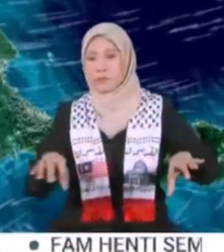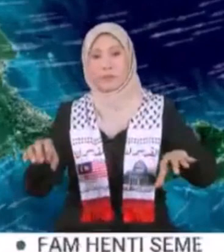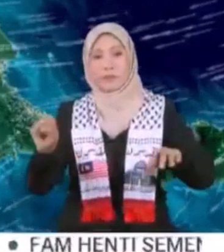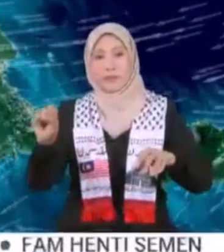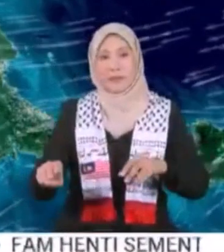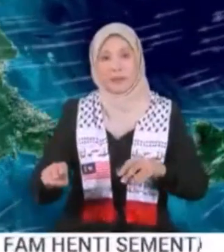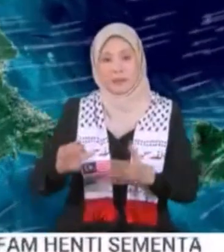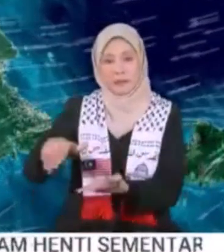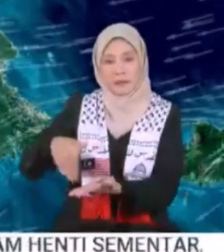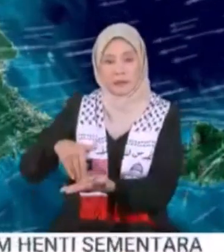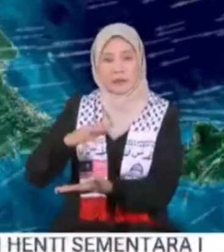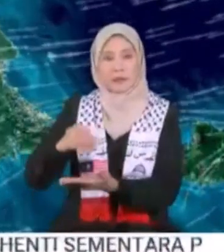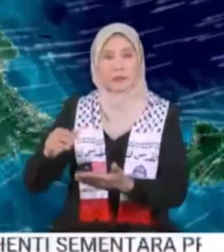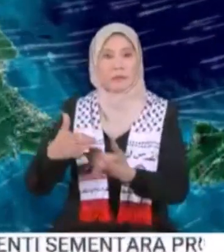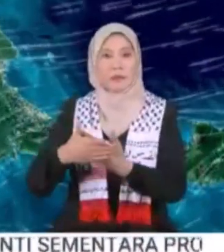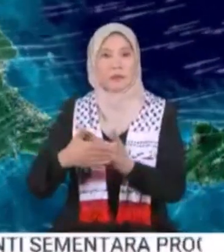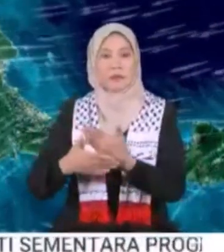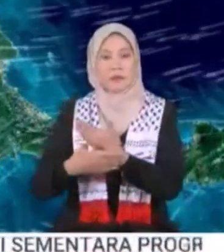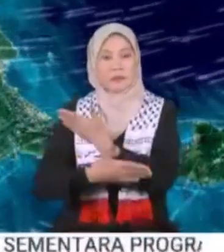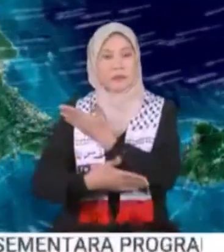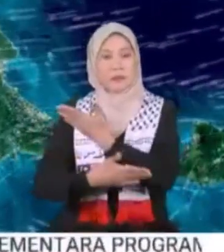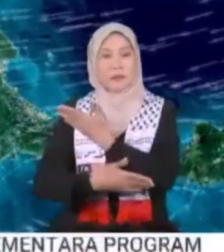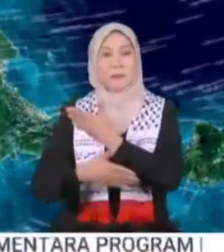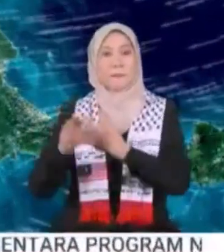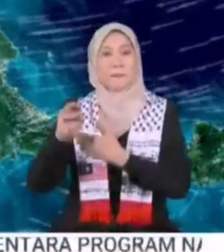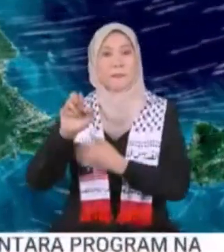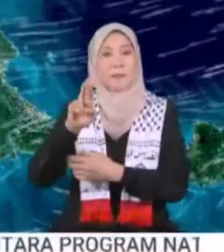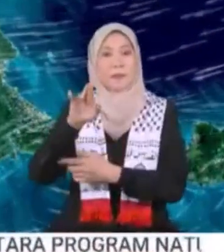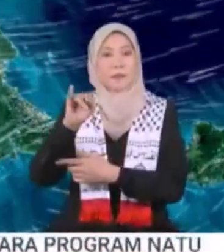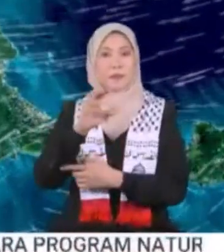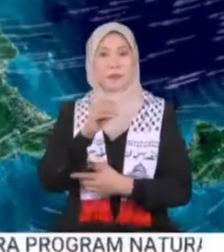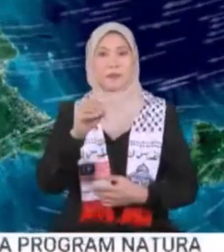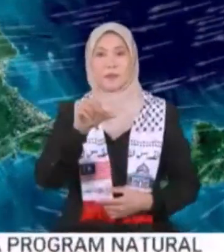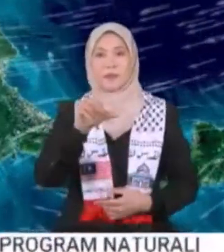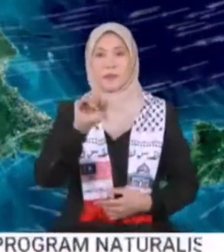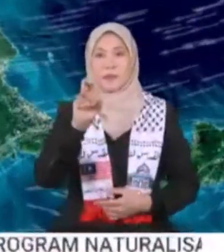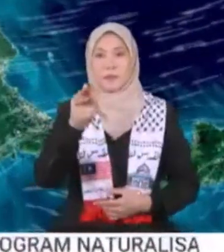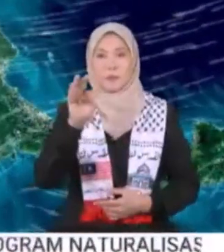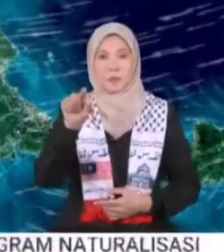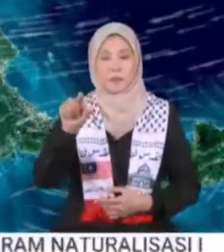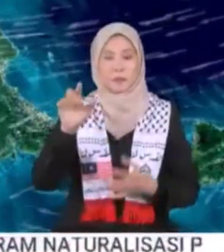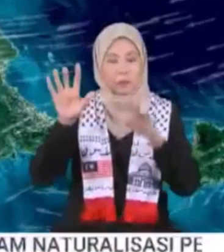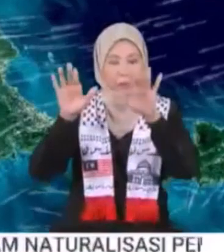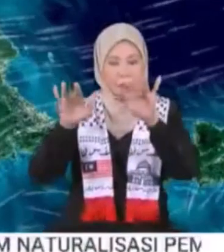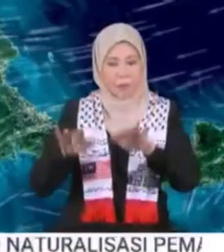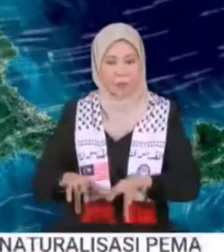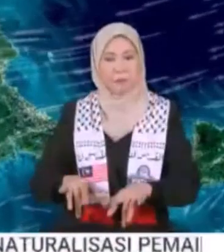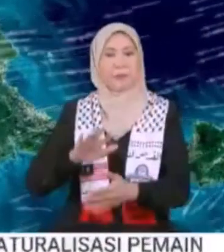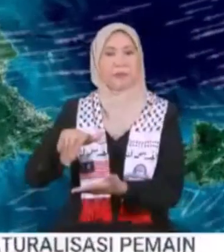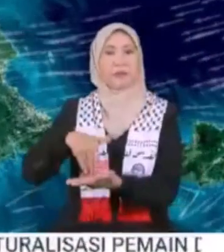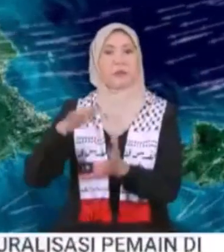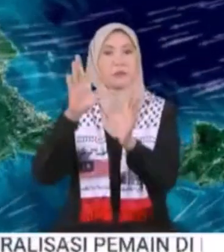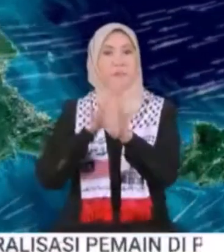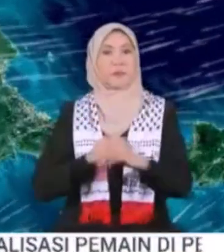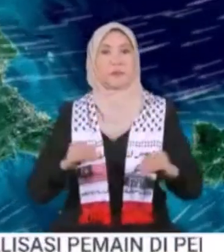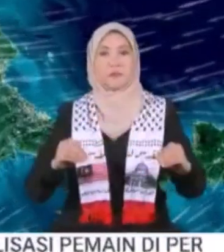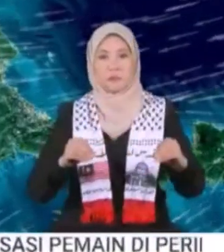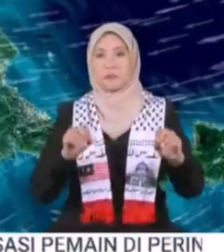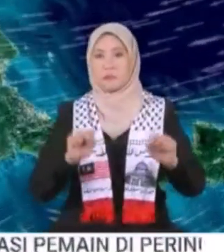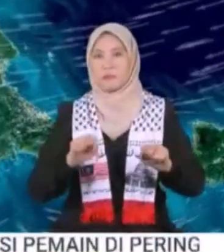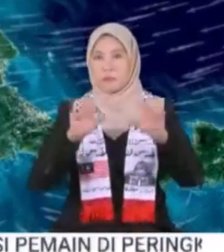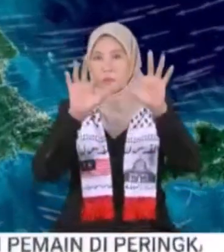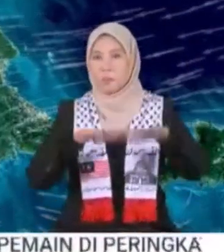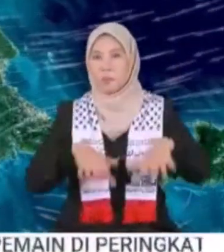selatan, tengah termasuk juga di bahagian Miri dan juga Limbang. Keadaan cuaca lembap terutamanya sedang berlaku di bahagian tengah Sarawak jangkakan mampu